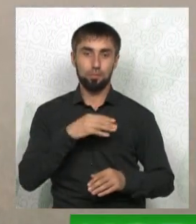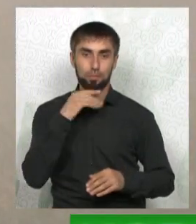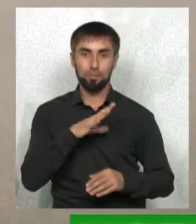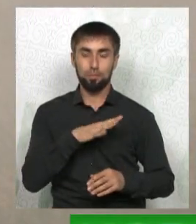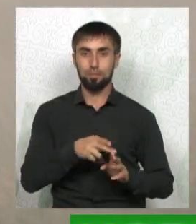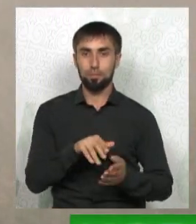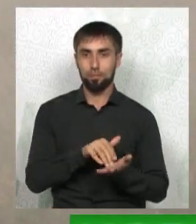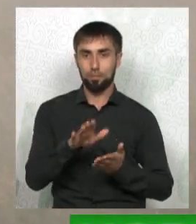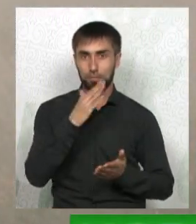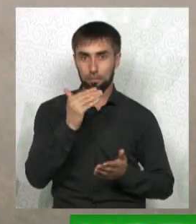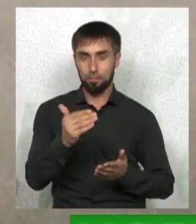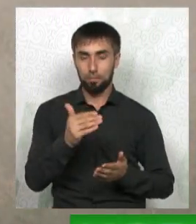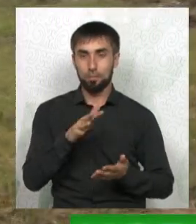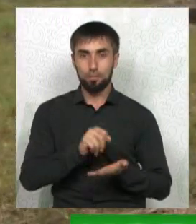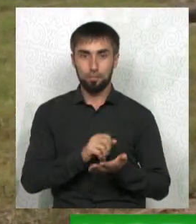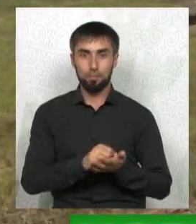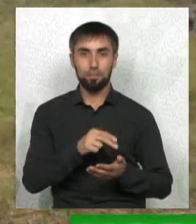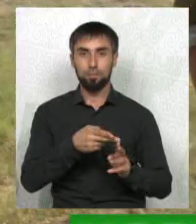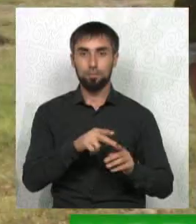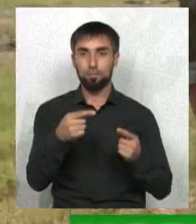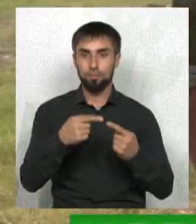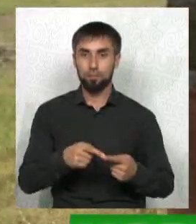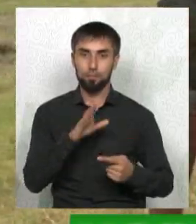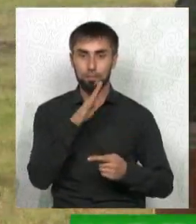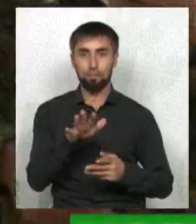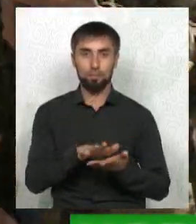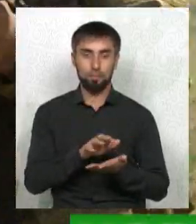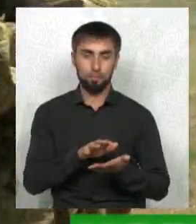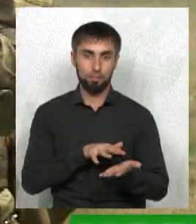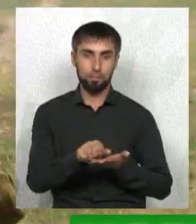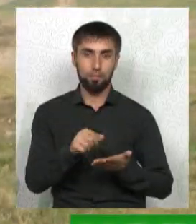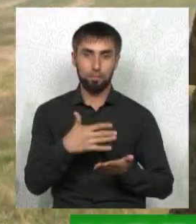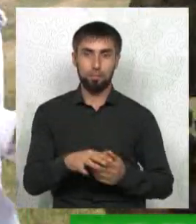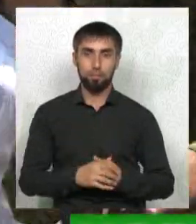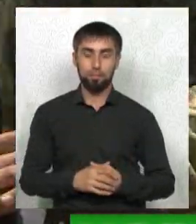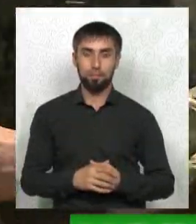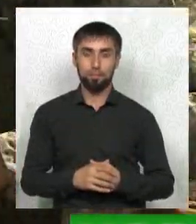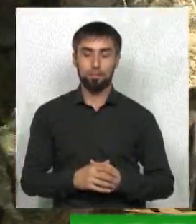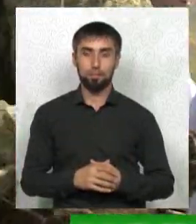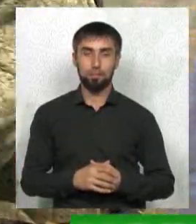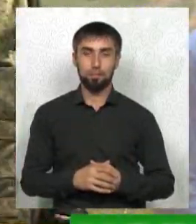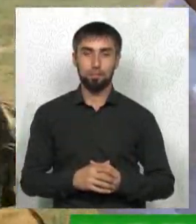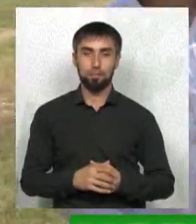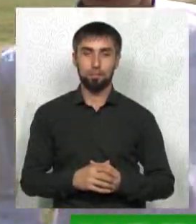отразить вражеское наступление. Действия отточены, враг уничтожен. Оружие на ремень, все пока стоят.